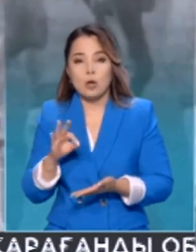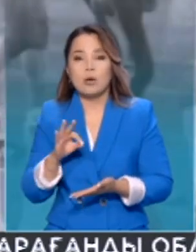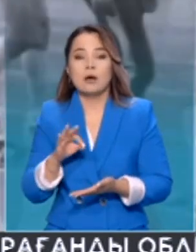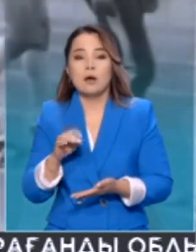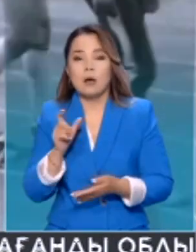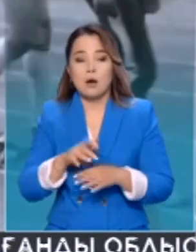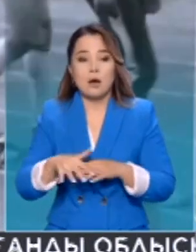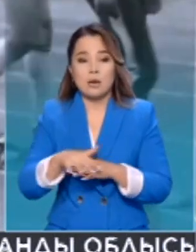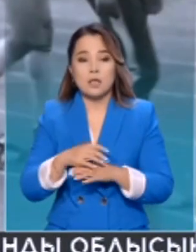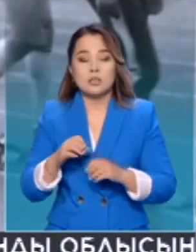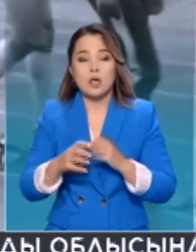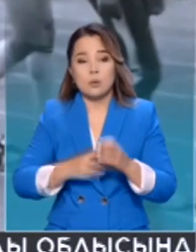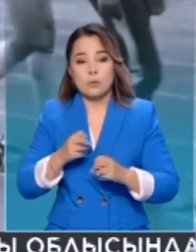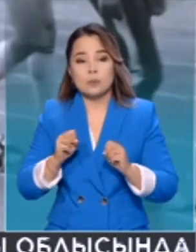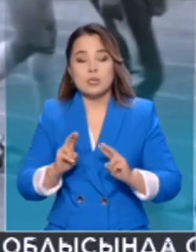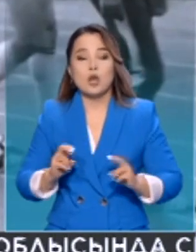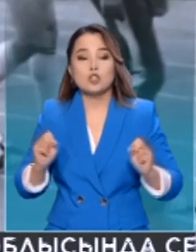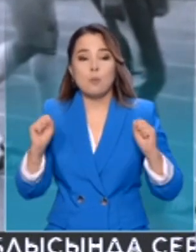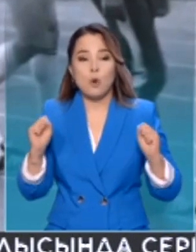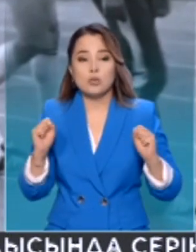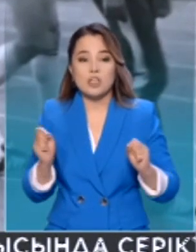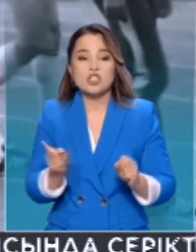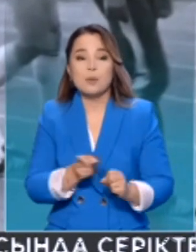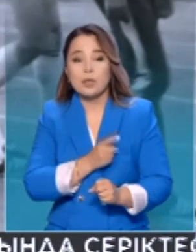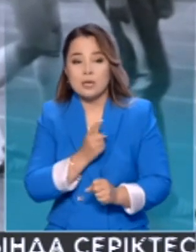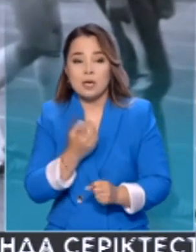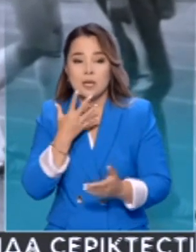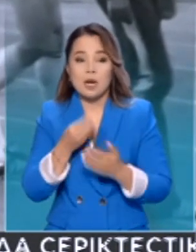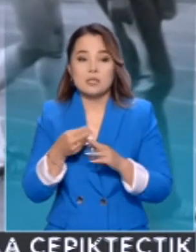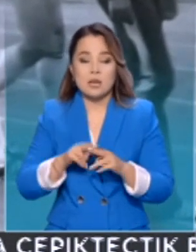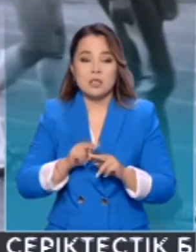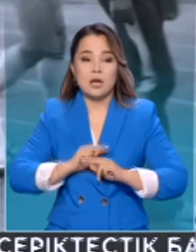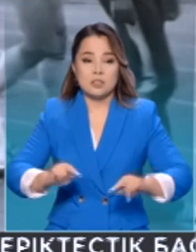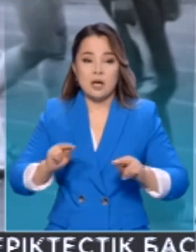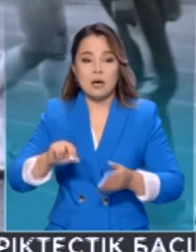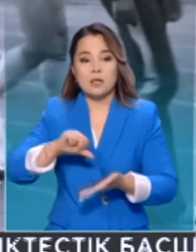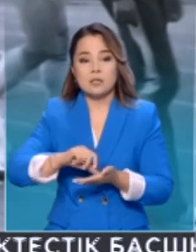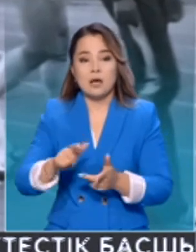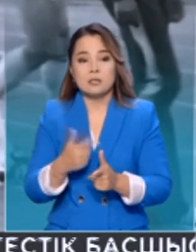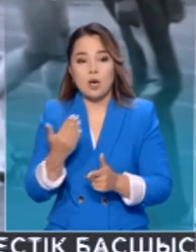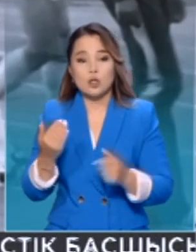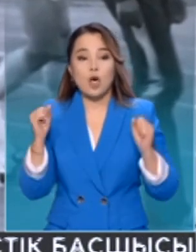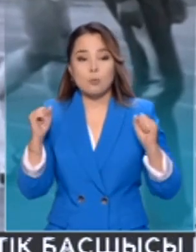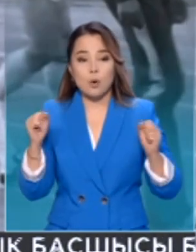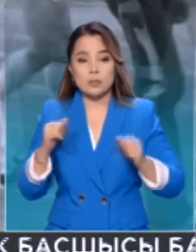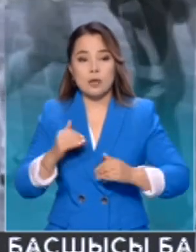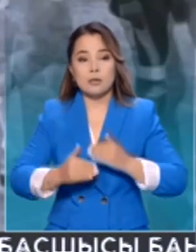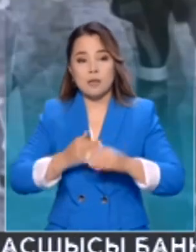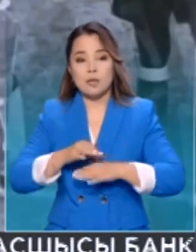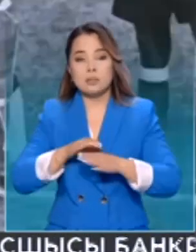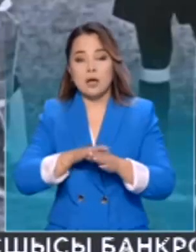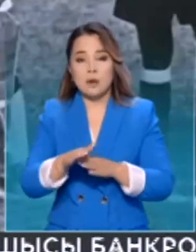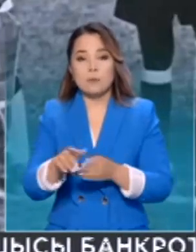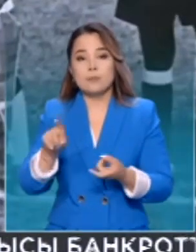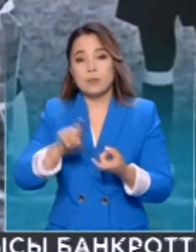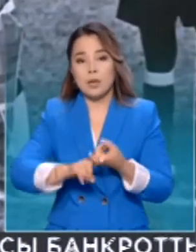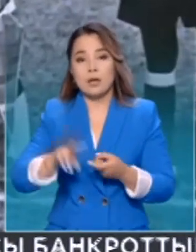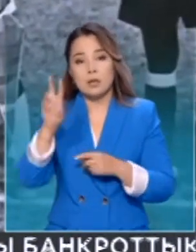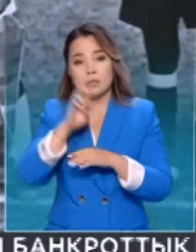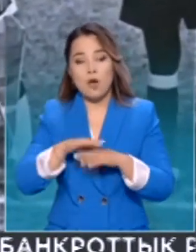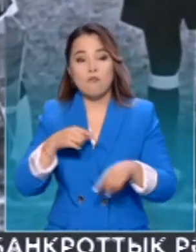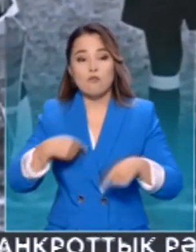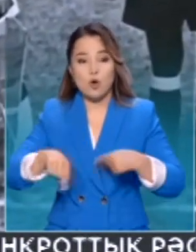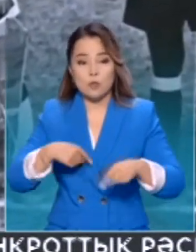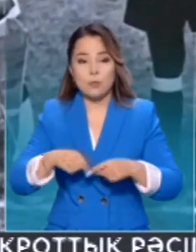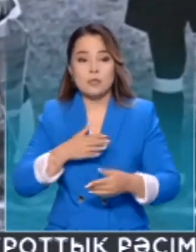және халықаралық спорт шебері. Қазақстанның еңбек сіңірген жаттықтырушысы атанды. Спорттық мансабын тәмамдаған соң да ел футболы